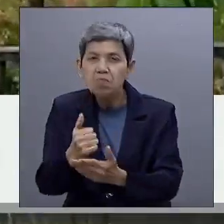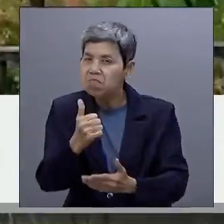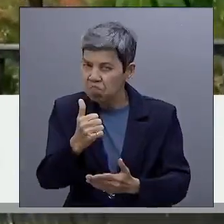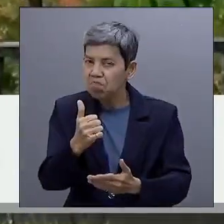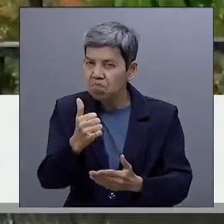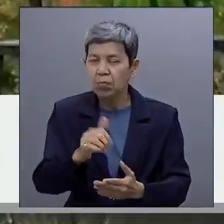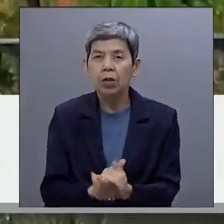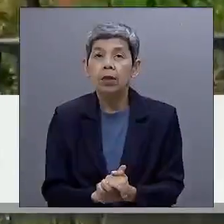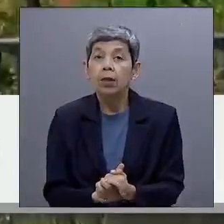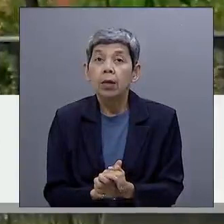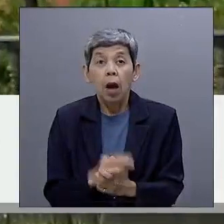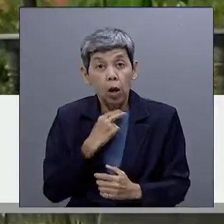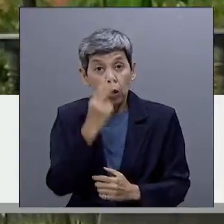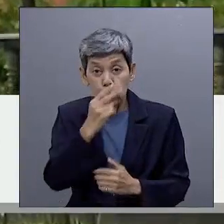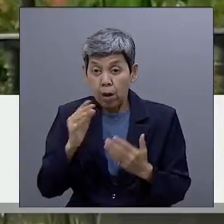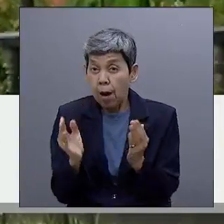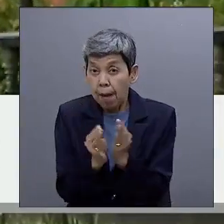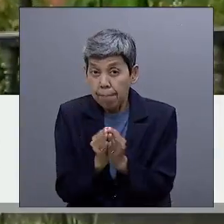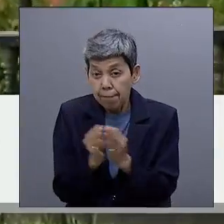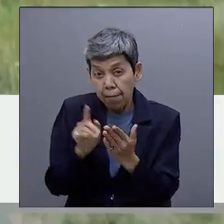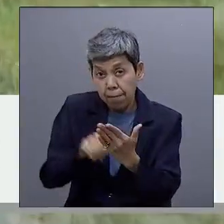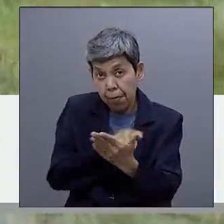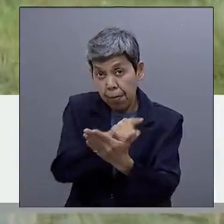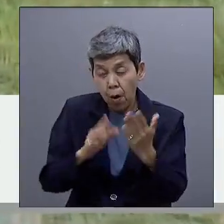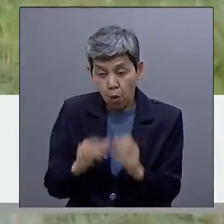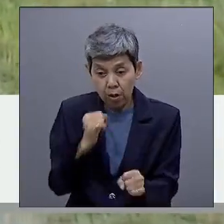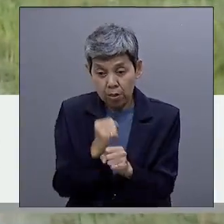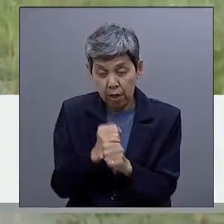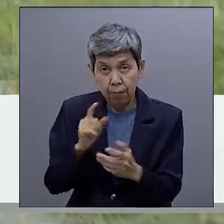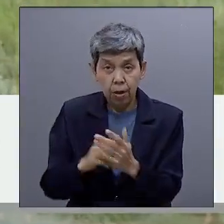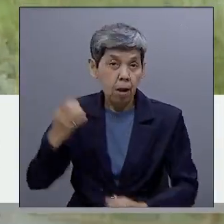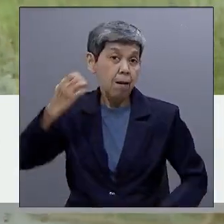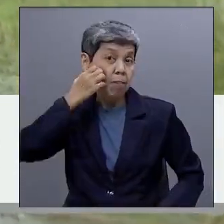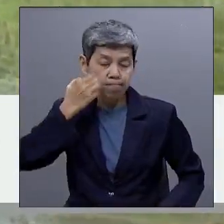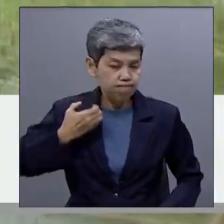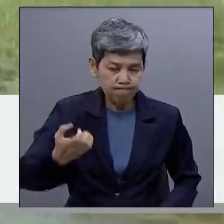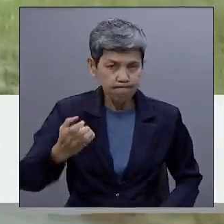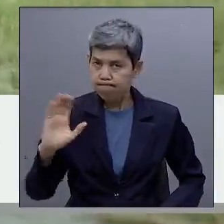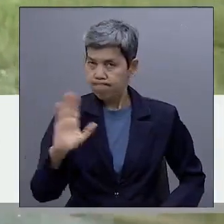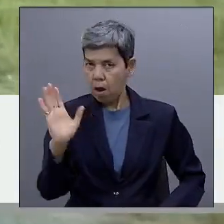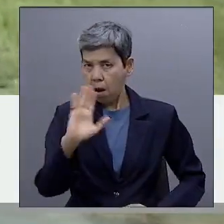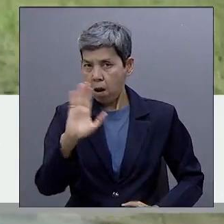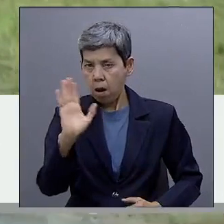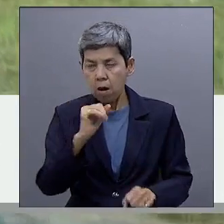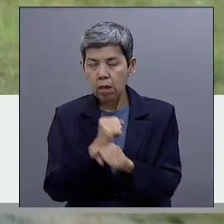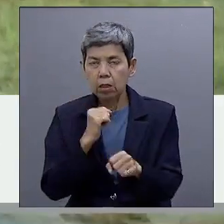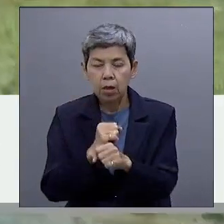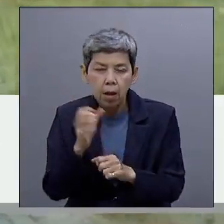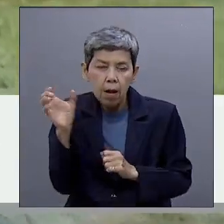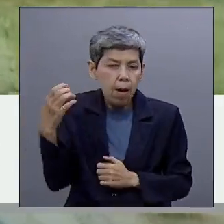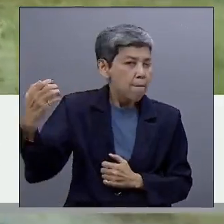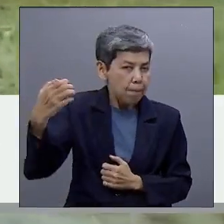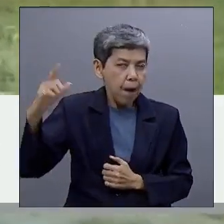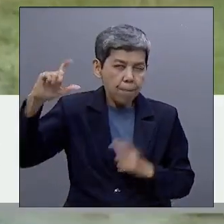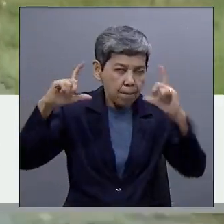ครับสำหรับบรรยากาศการลงคะแนนเจ้าหน้าที่ห้ามผู้ลงคะแนนนำโทรศัพท์มือถือเข้าไปในหน่วยเลือกตั้งห้ามบันทึกภาพการ